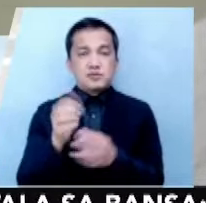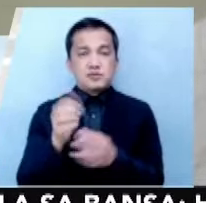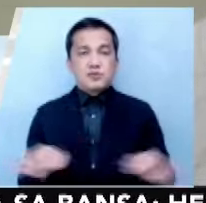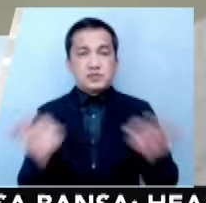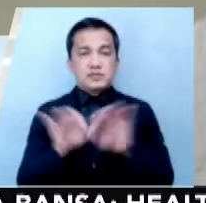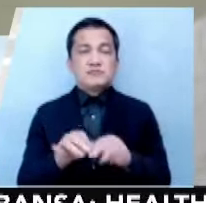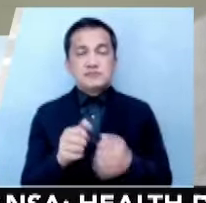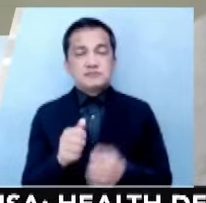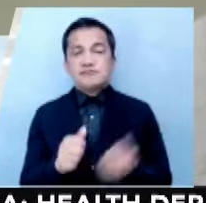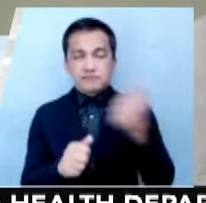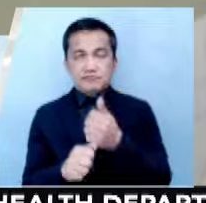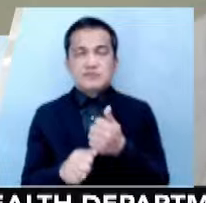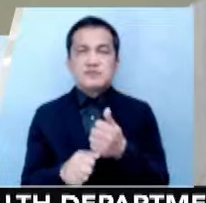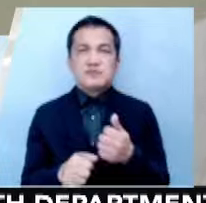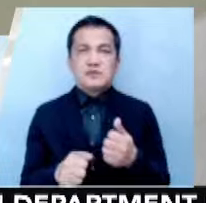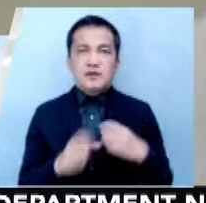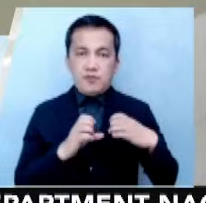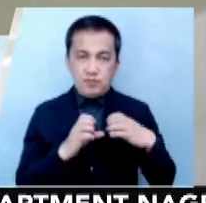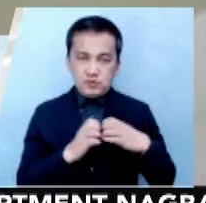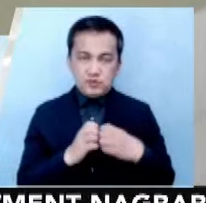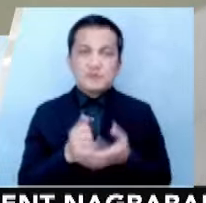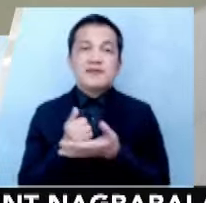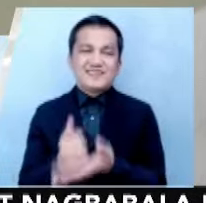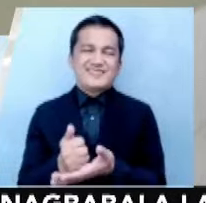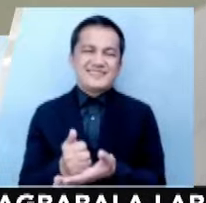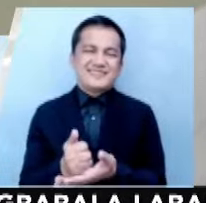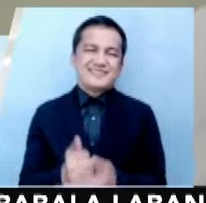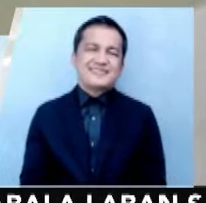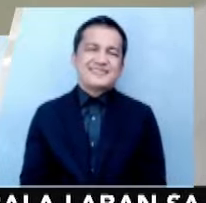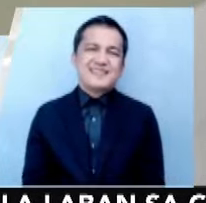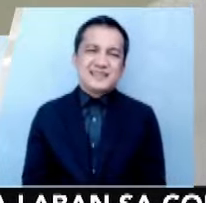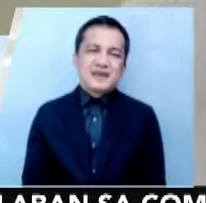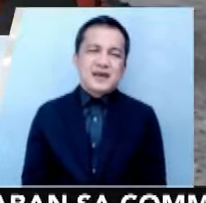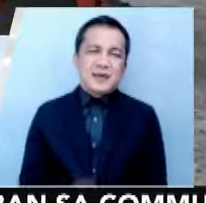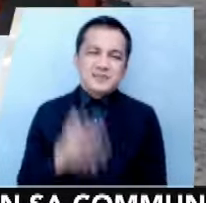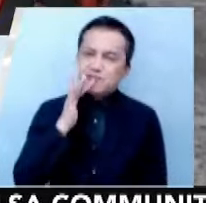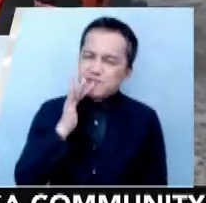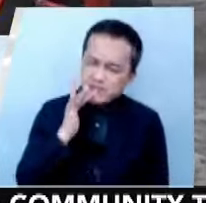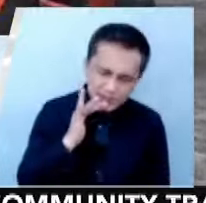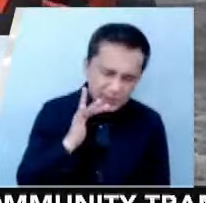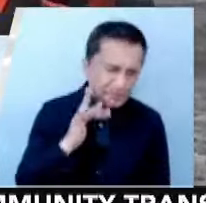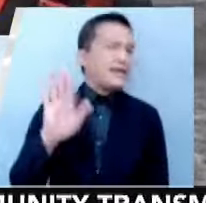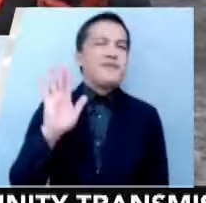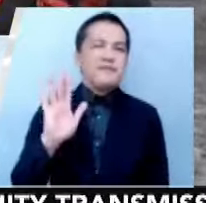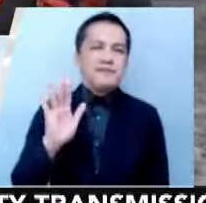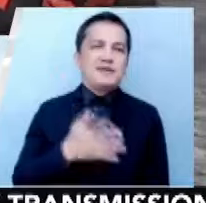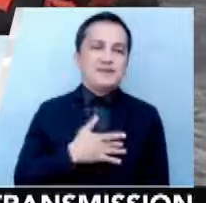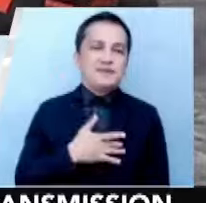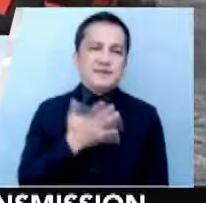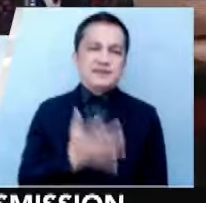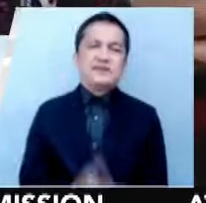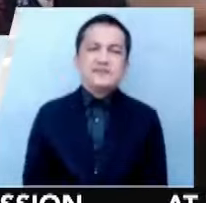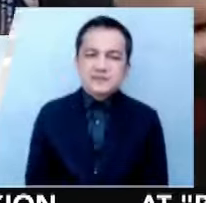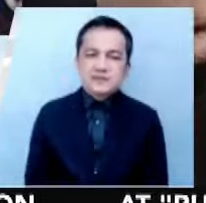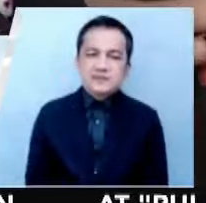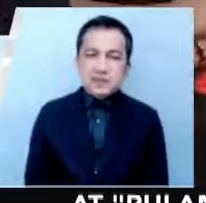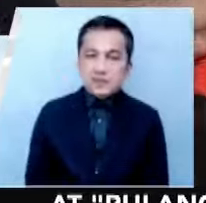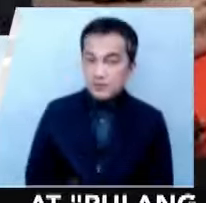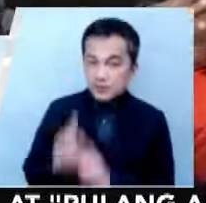yung puso na makatulong ka, napakasarap pakiramdam. Present din ang volunteer group